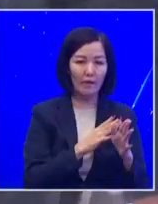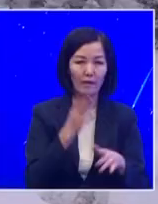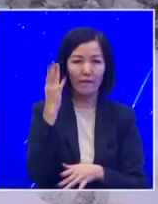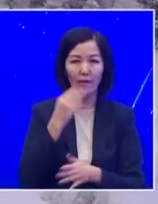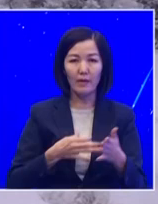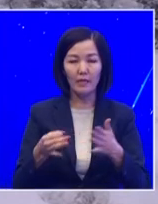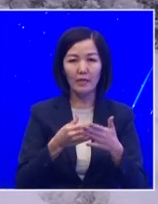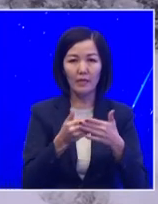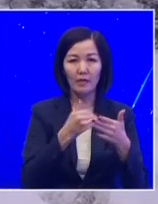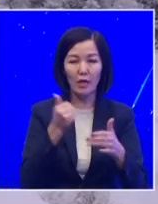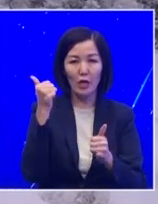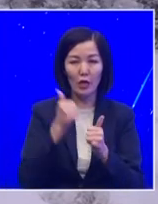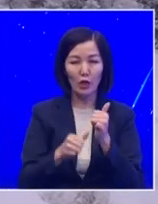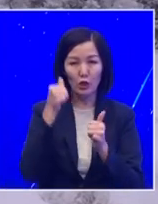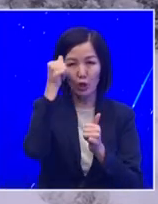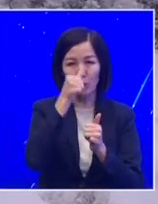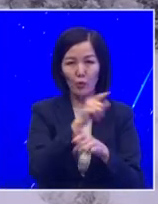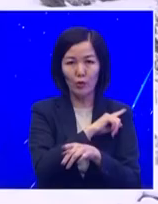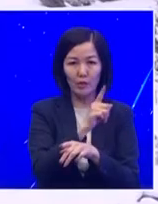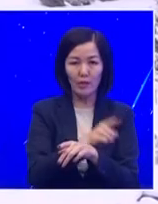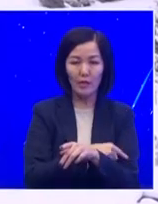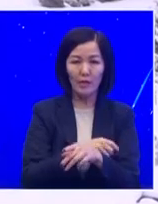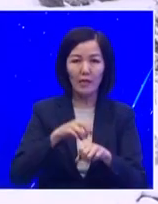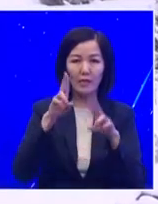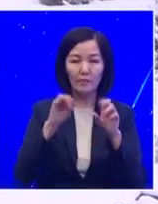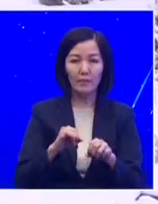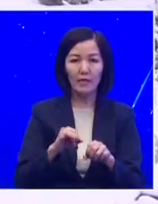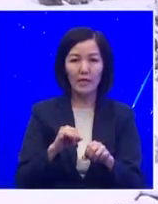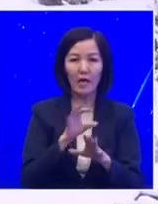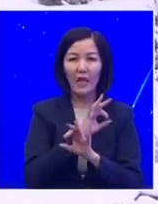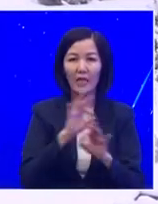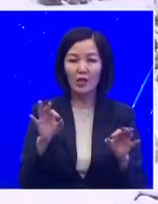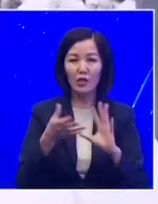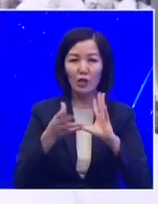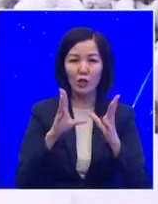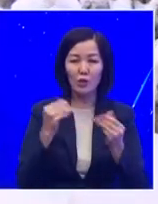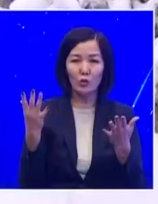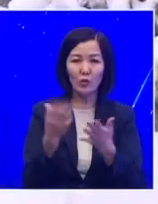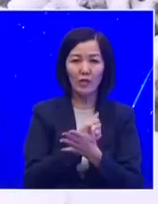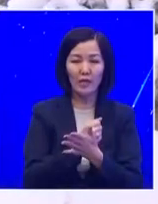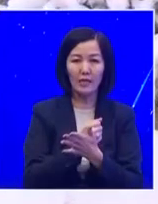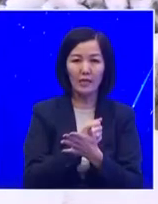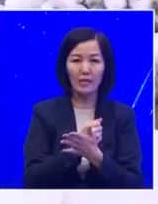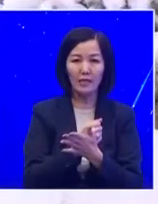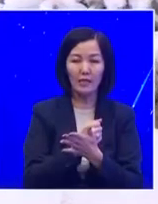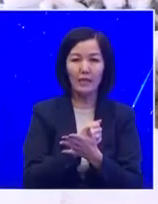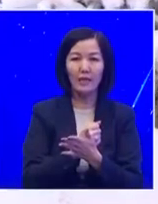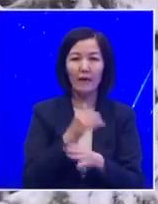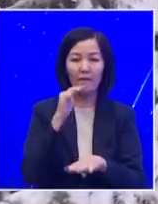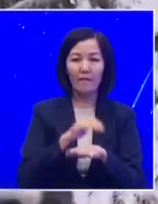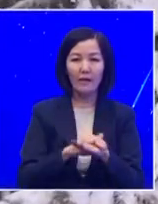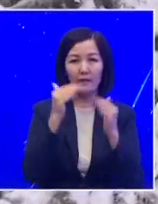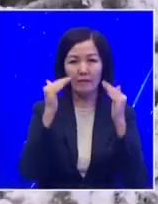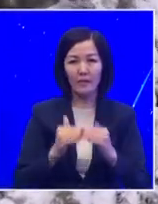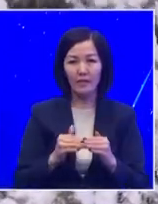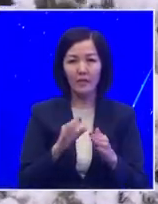Новым годом проводятся ежегодно. Эти меры, по словам специалистов, дают отличный результат. Так, за последние несколько лет число незаконных фактов сократилось